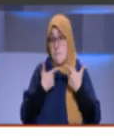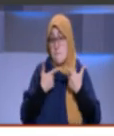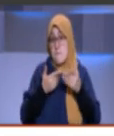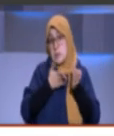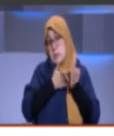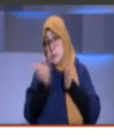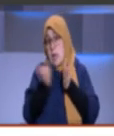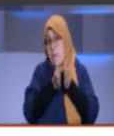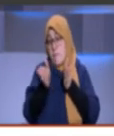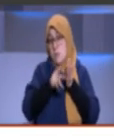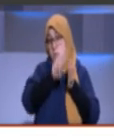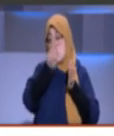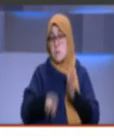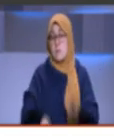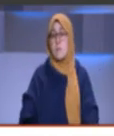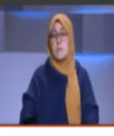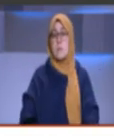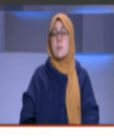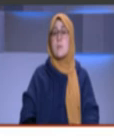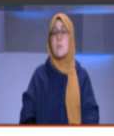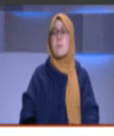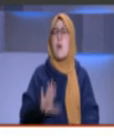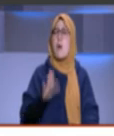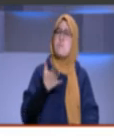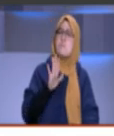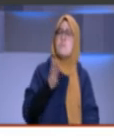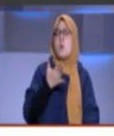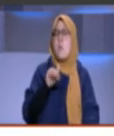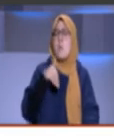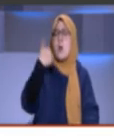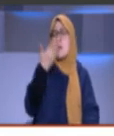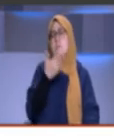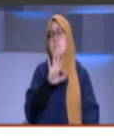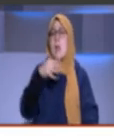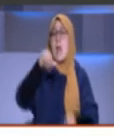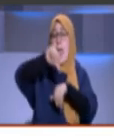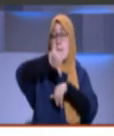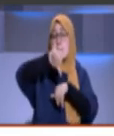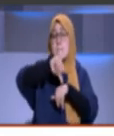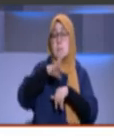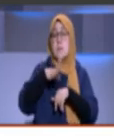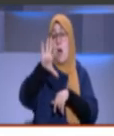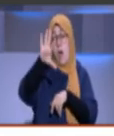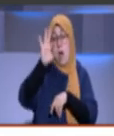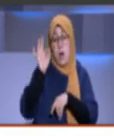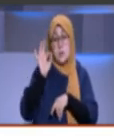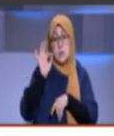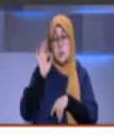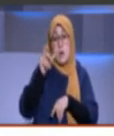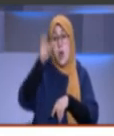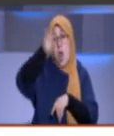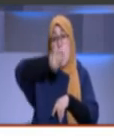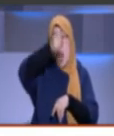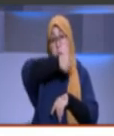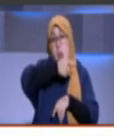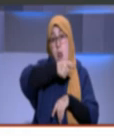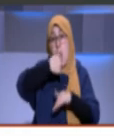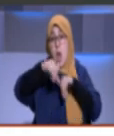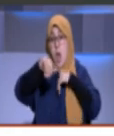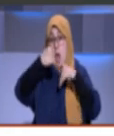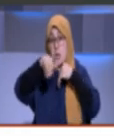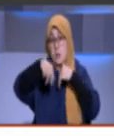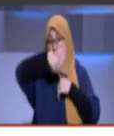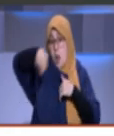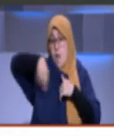يعني ربما الأميرية أنا أتوقع أن هي اختيار لأحد الأحياء اللي في قلب العاصمة،